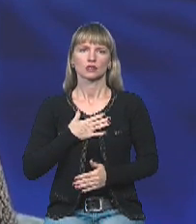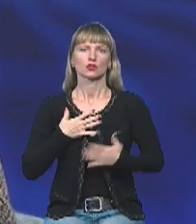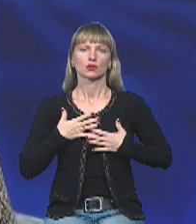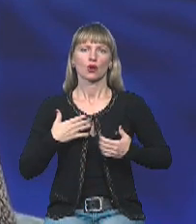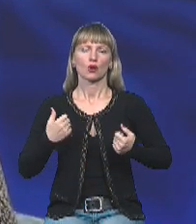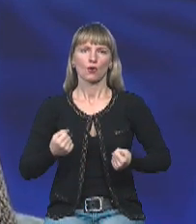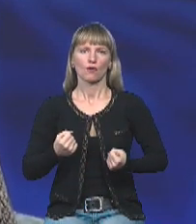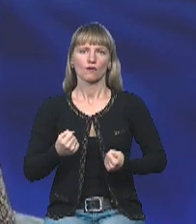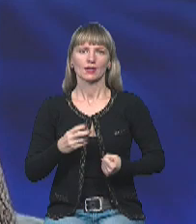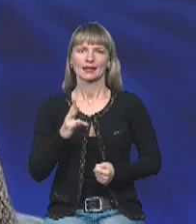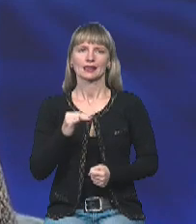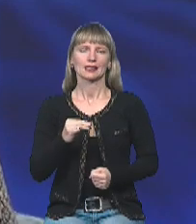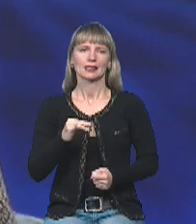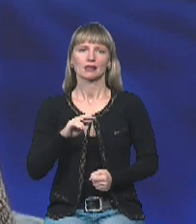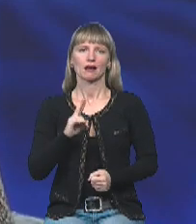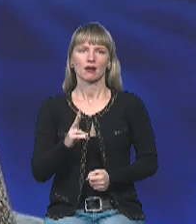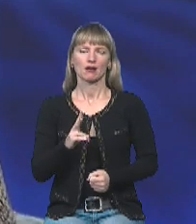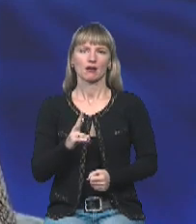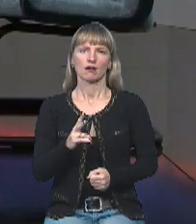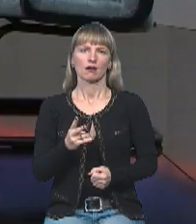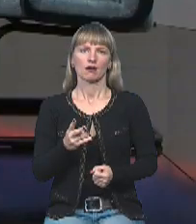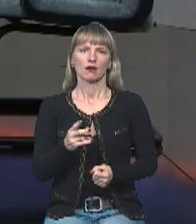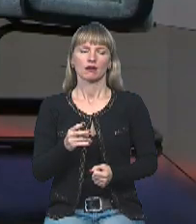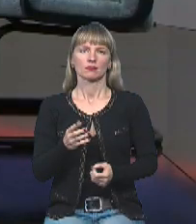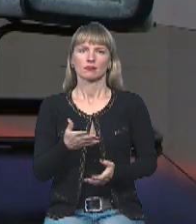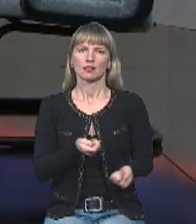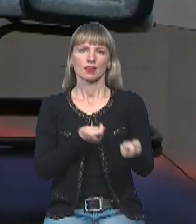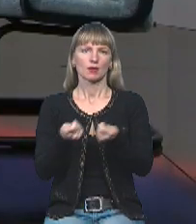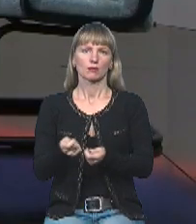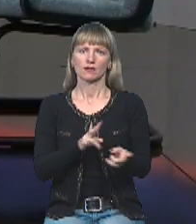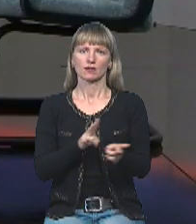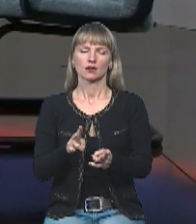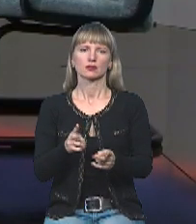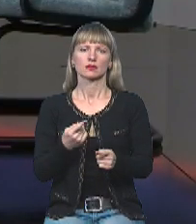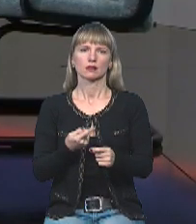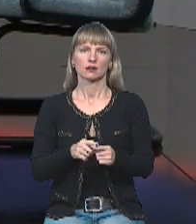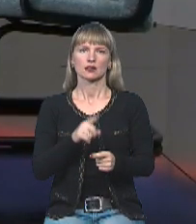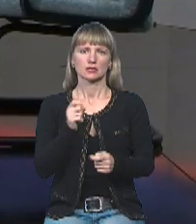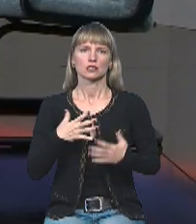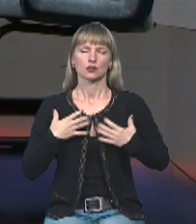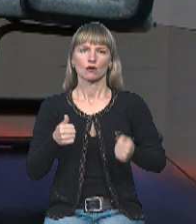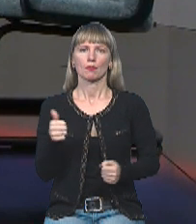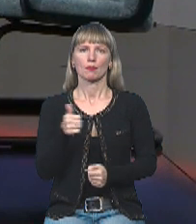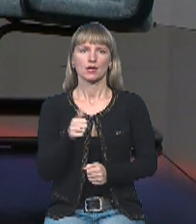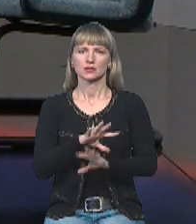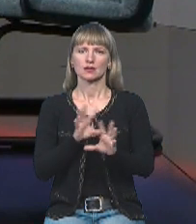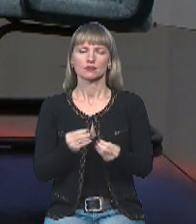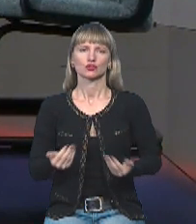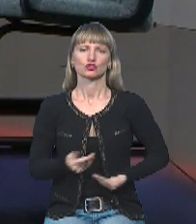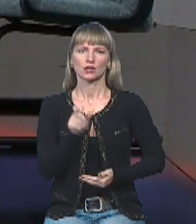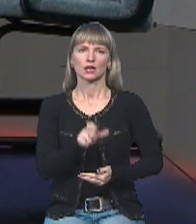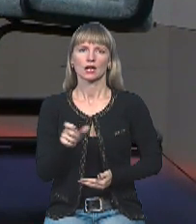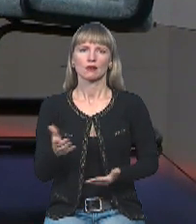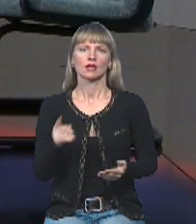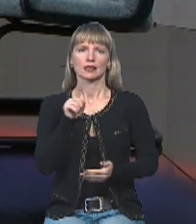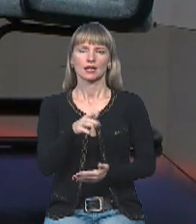здоров'ї ніяк не відражалось. Тобто аргумент здоров'я. Здоров'я, тих, хто там живе, жителів, які